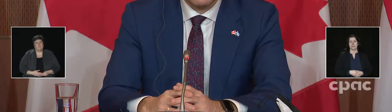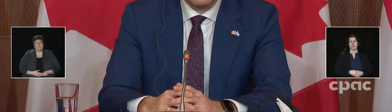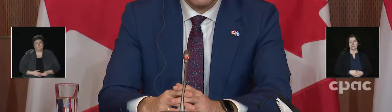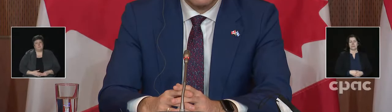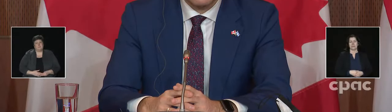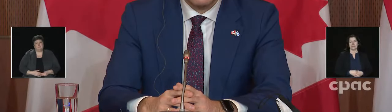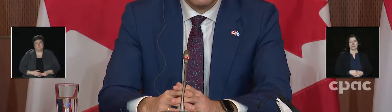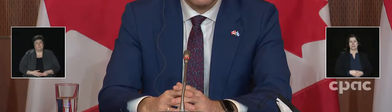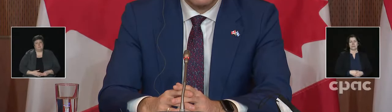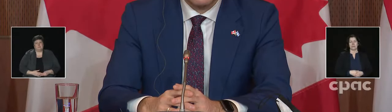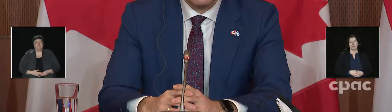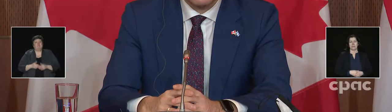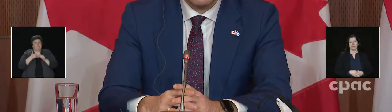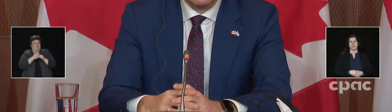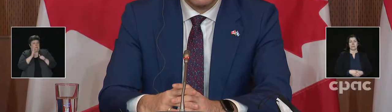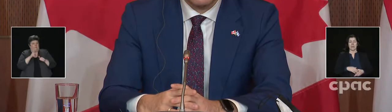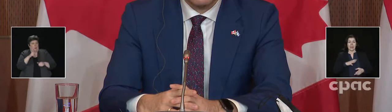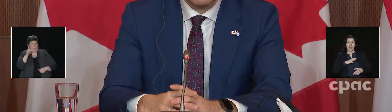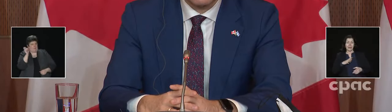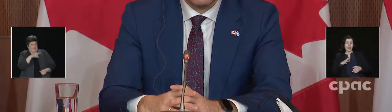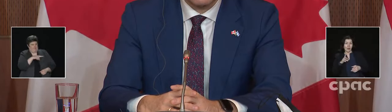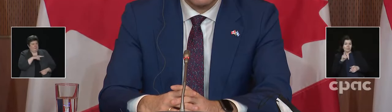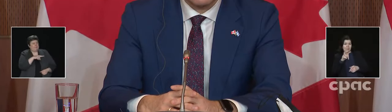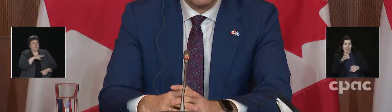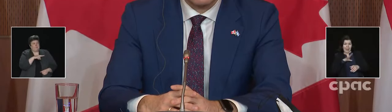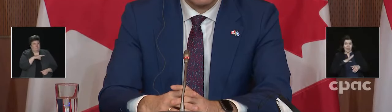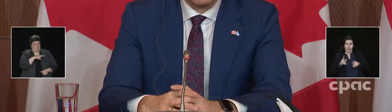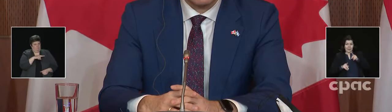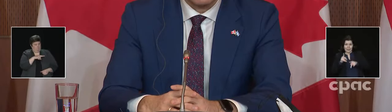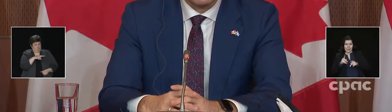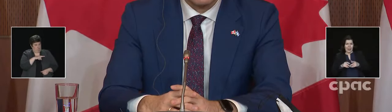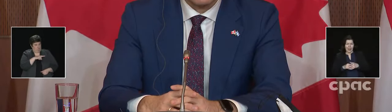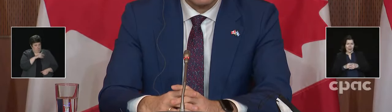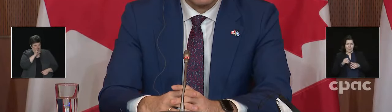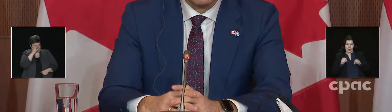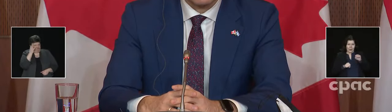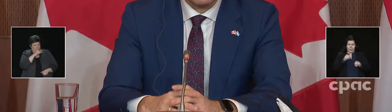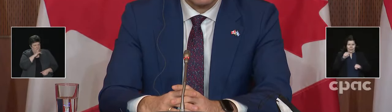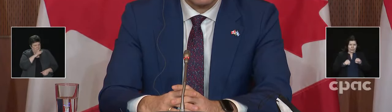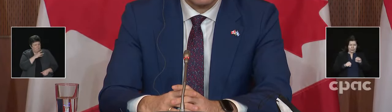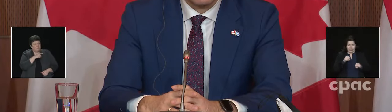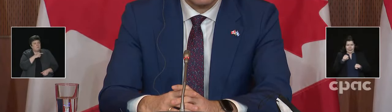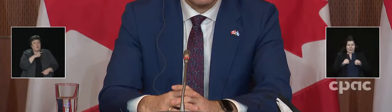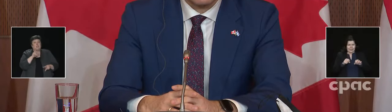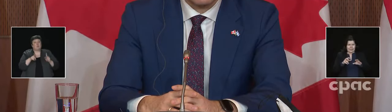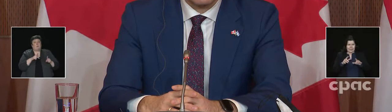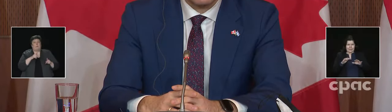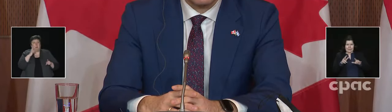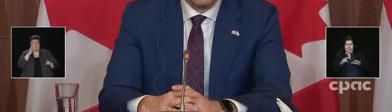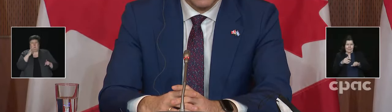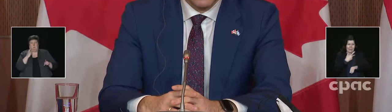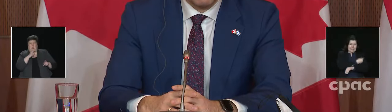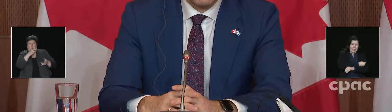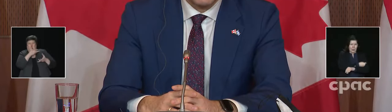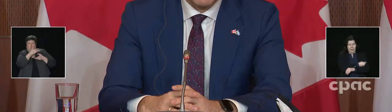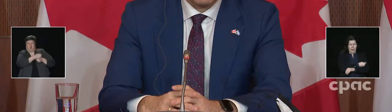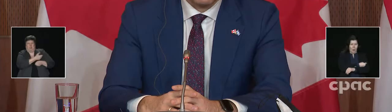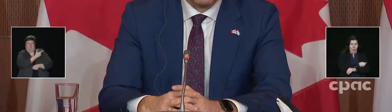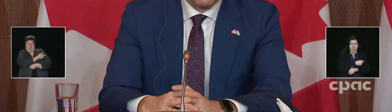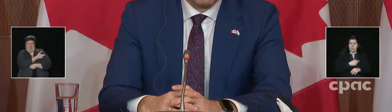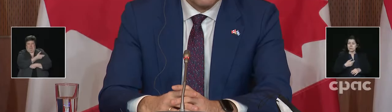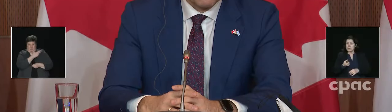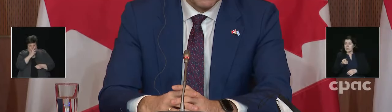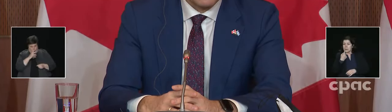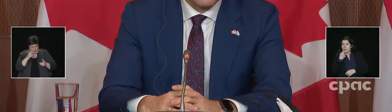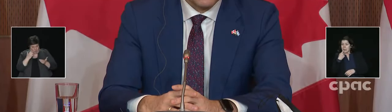Pensez-vous que les personnes qui sont sceptiques au vaccin vont adopter pour la suite le Paxlovid? Bien, j'espère